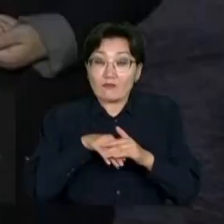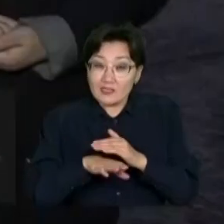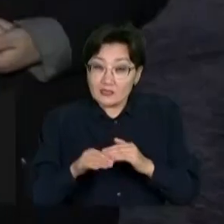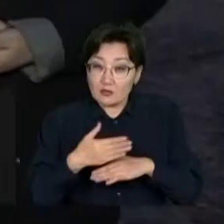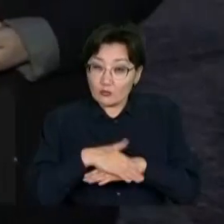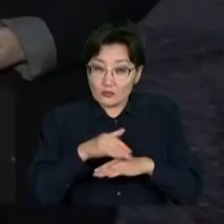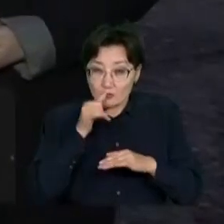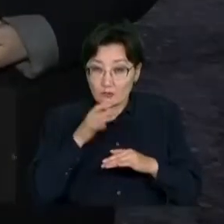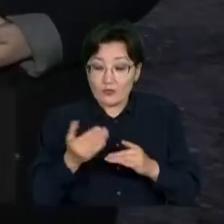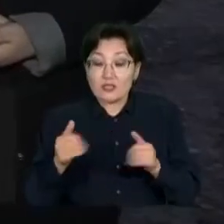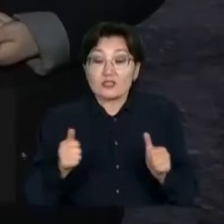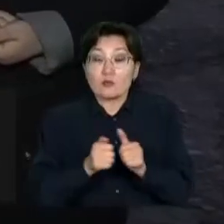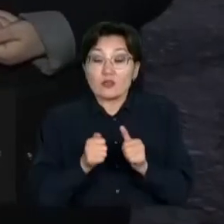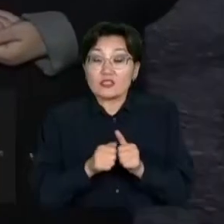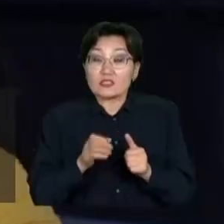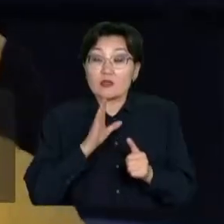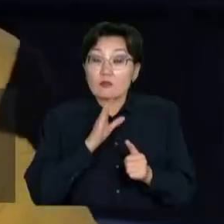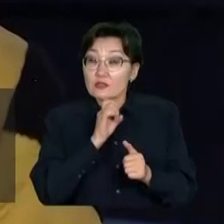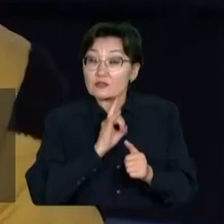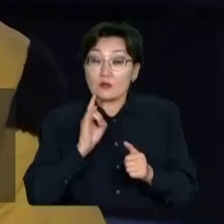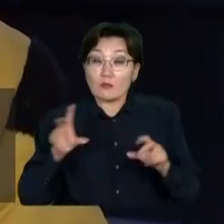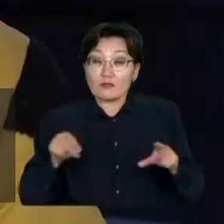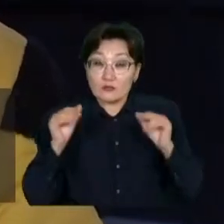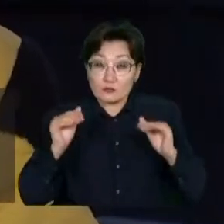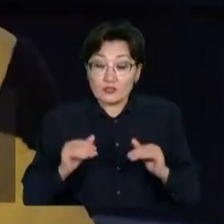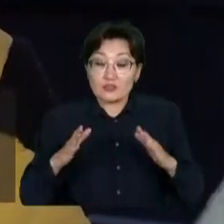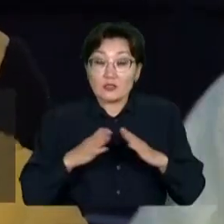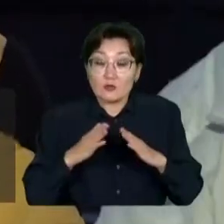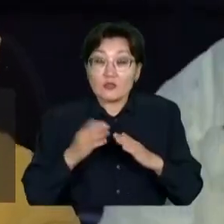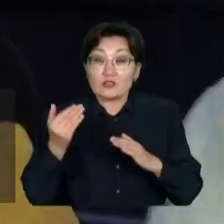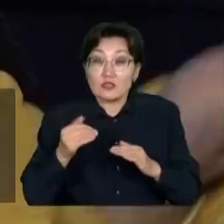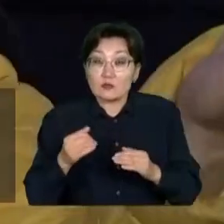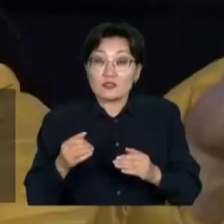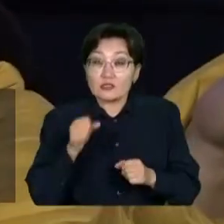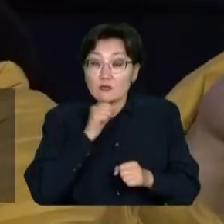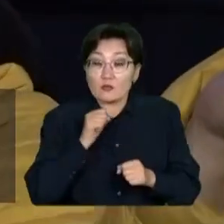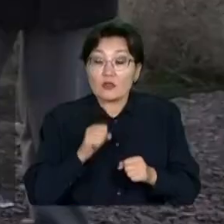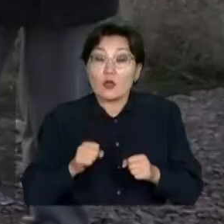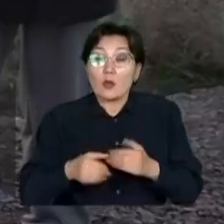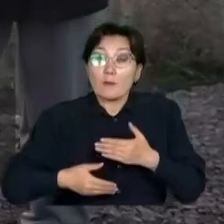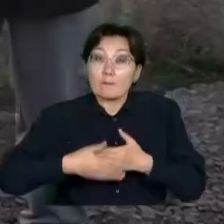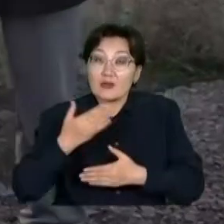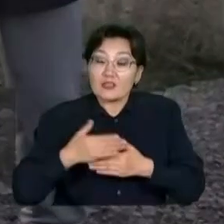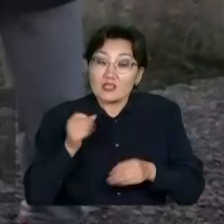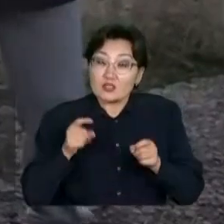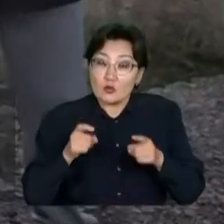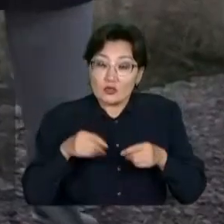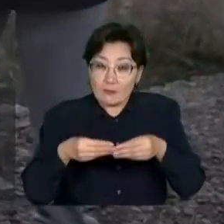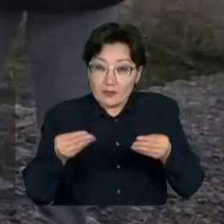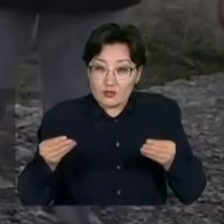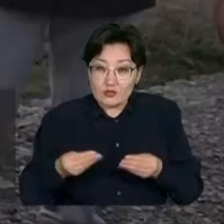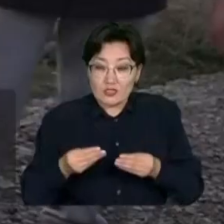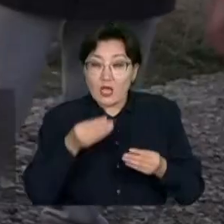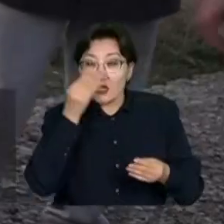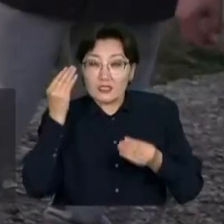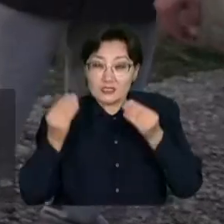улицу. А вот ее соседке Балжан и Миняс повезло меньше. Из дома злоумышленники вынесли принтер, золото, забрали даже посуду с косметикой,